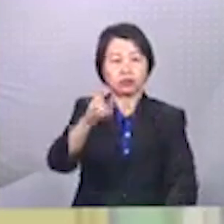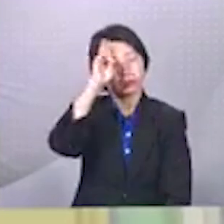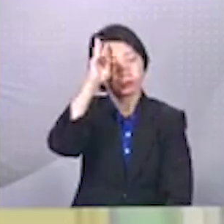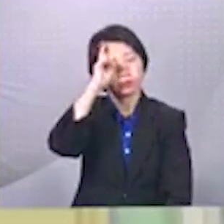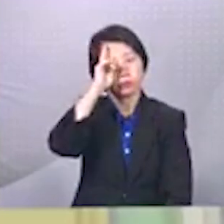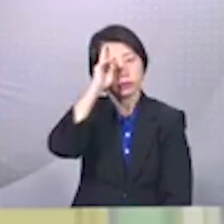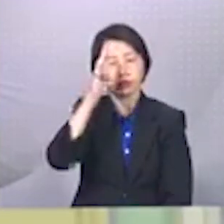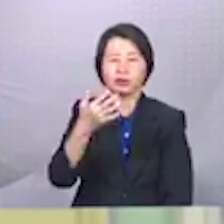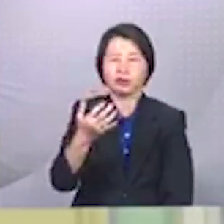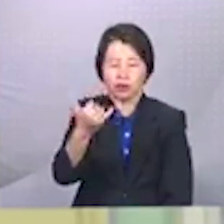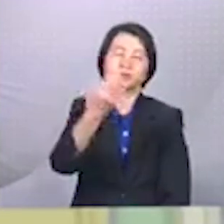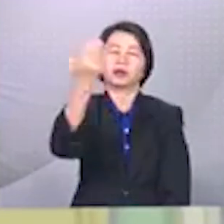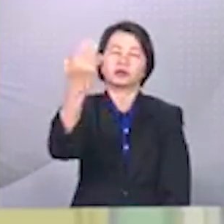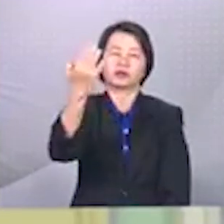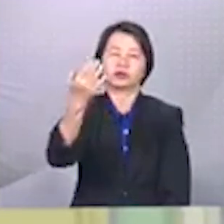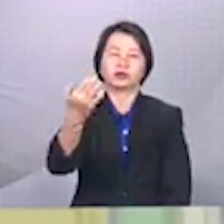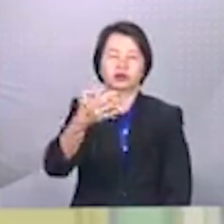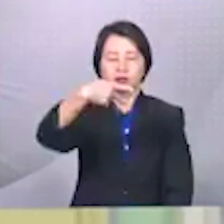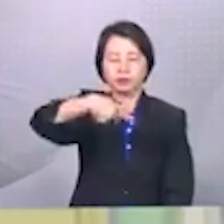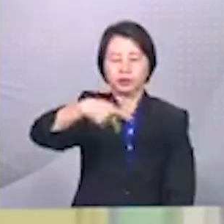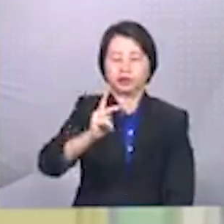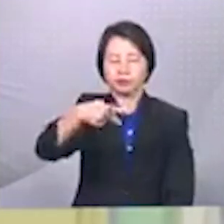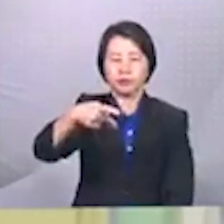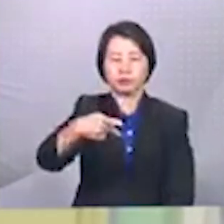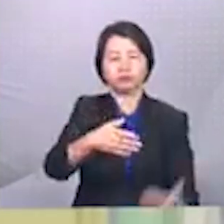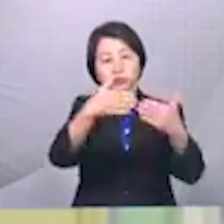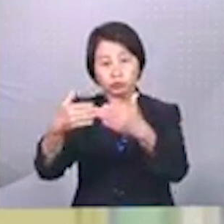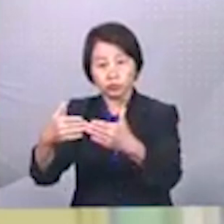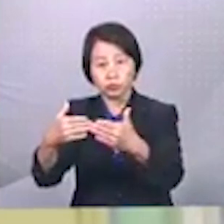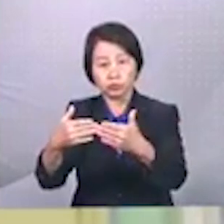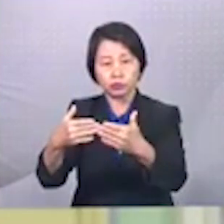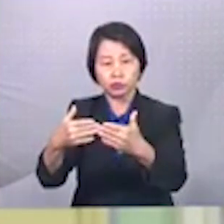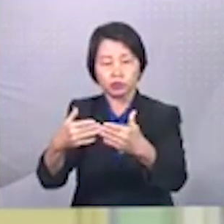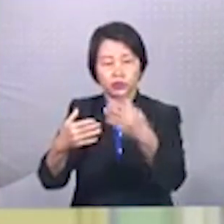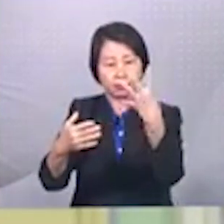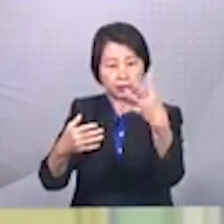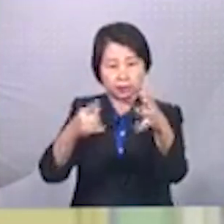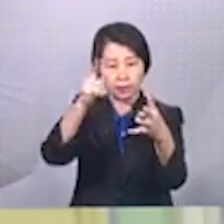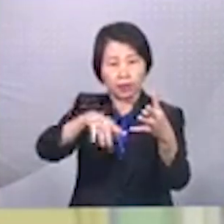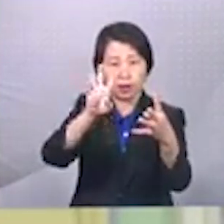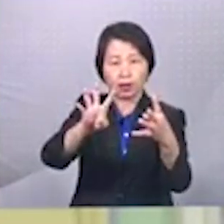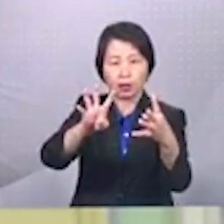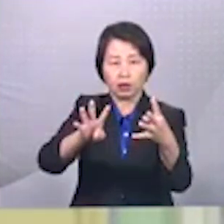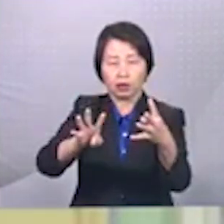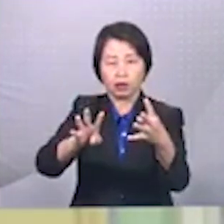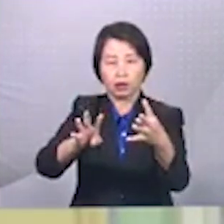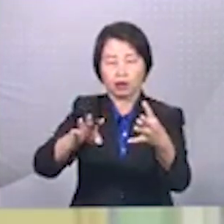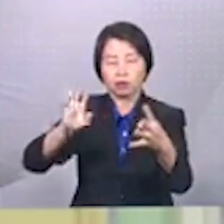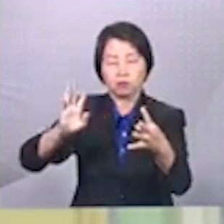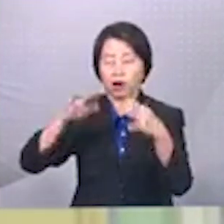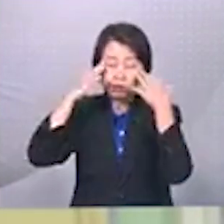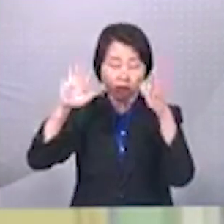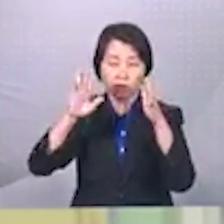yang seperti biasalah iaitu PKP ini diteruskan sehingga 14 hari bulan unless ada pengumuman. Saya tak